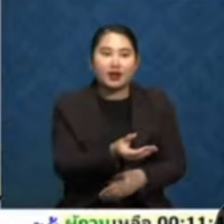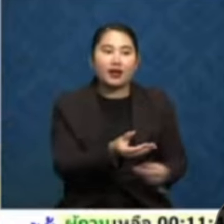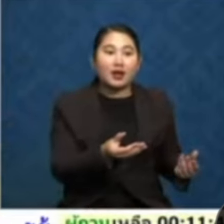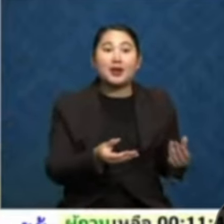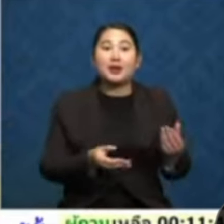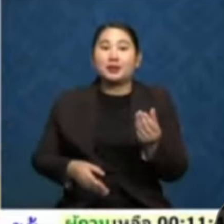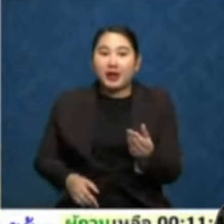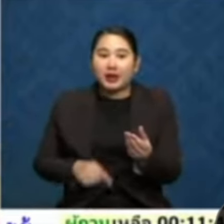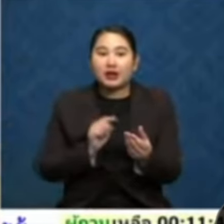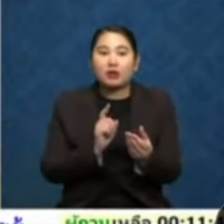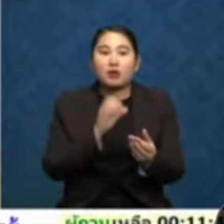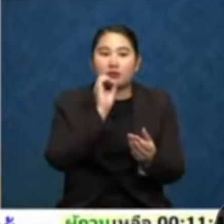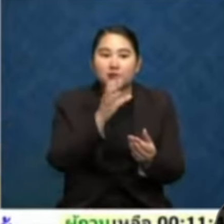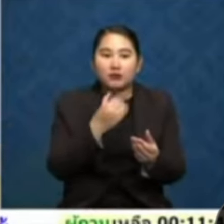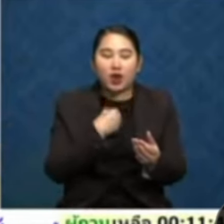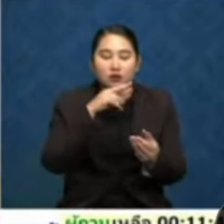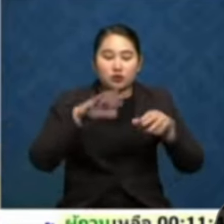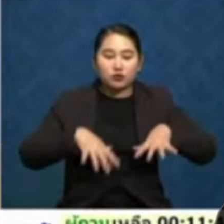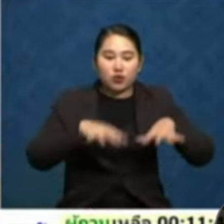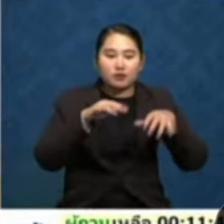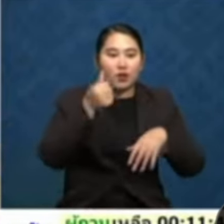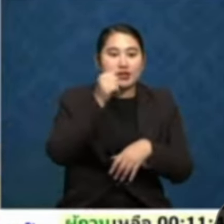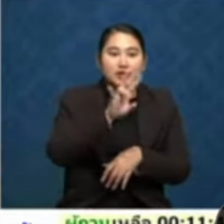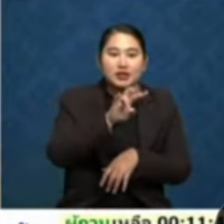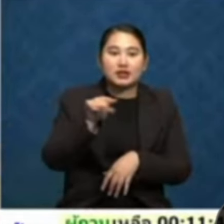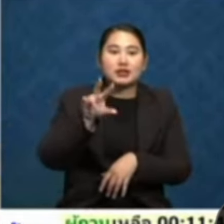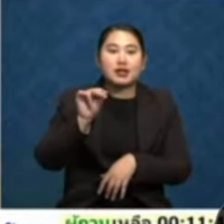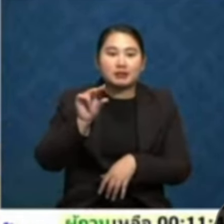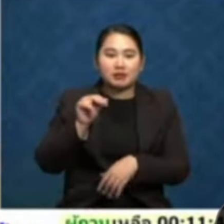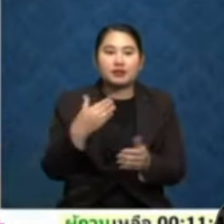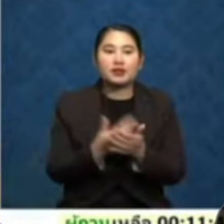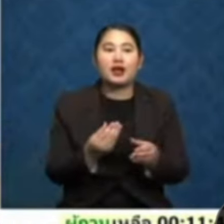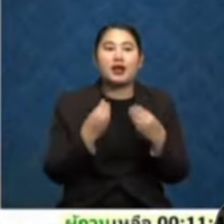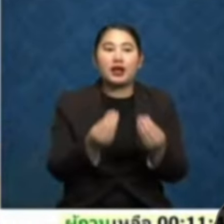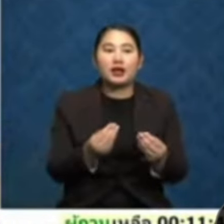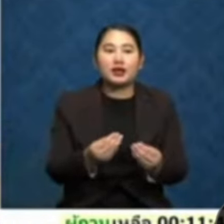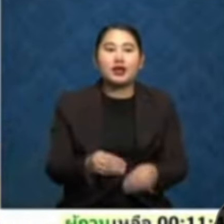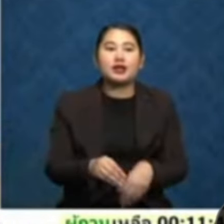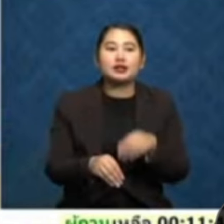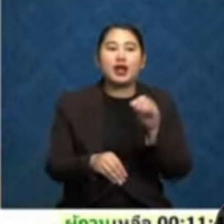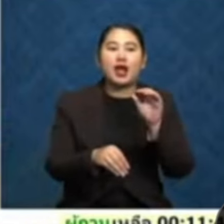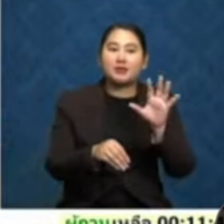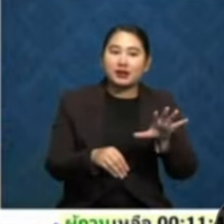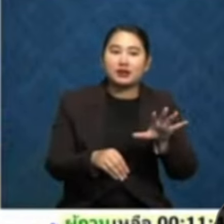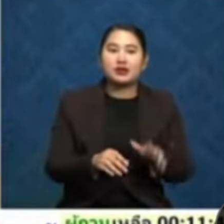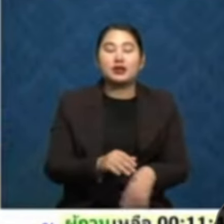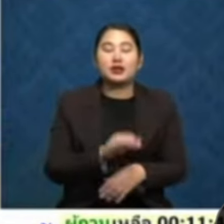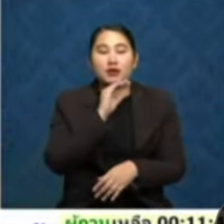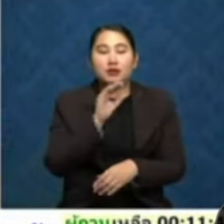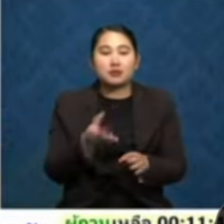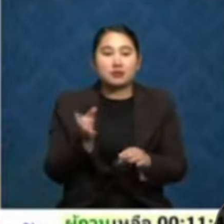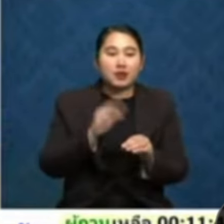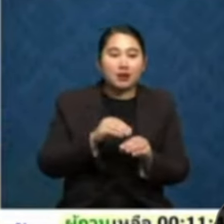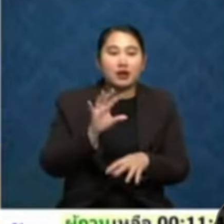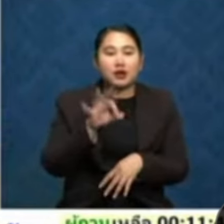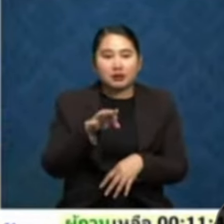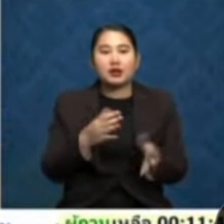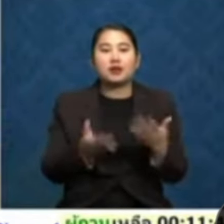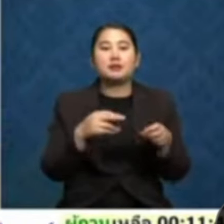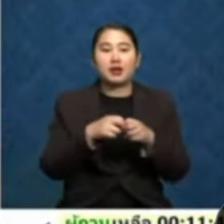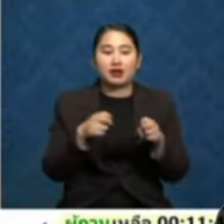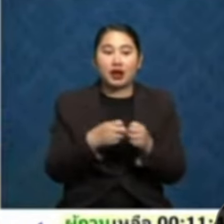จ่ายเงินชดเชยเยียวยาที่บอกว่าถ้าท่วม 7วันถึง 30วันจะจ่ายให้ 5,000บาทนะครับหรือถ้าท่วม 60วันขึ้นไปจะจ่าย 9,000บาทปัญหา